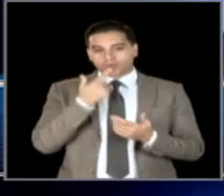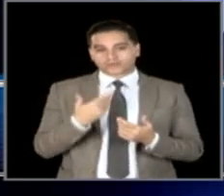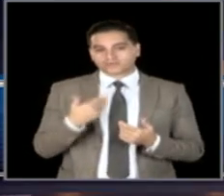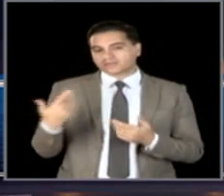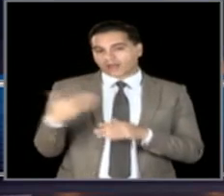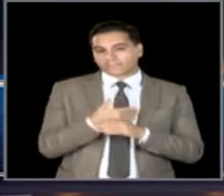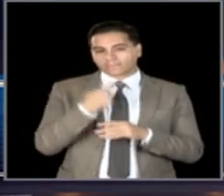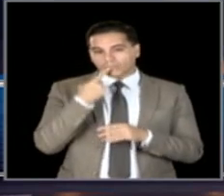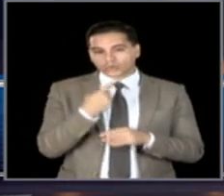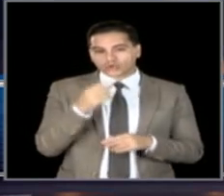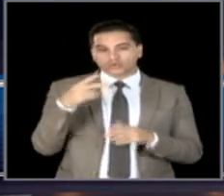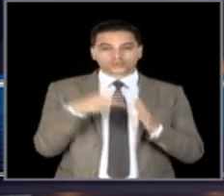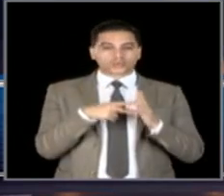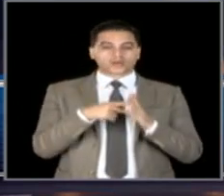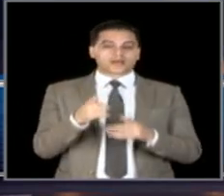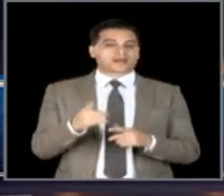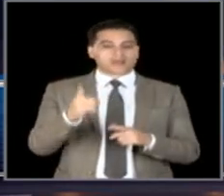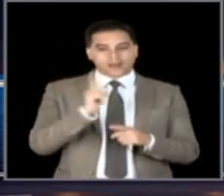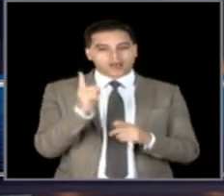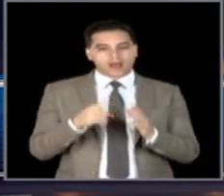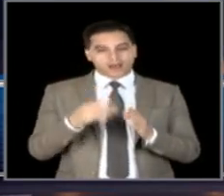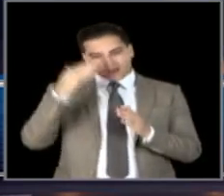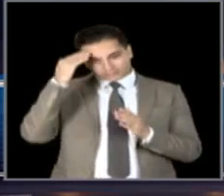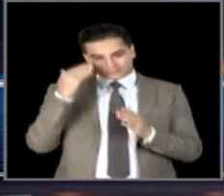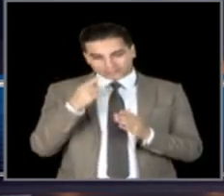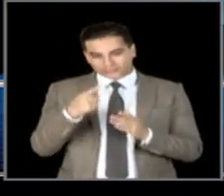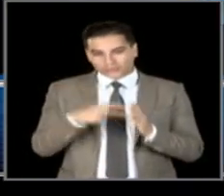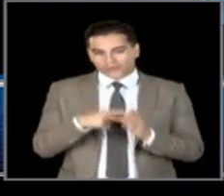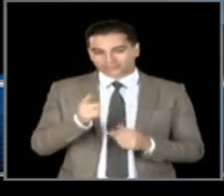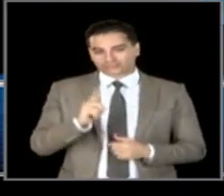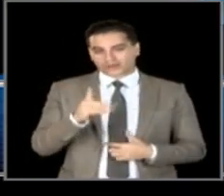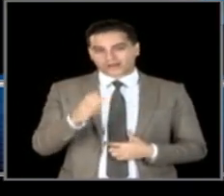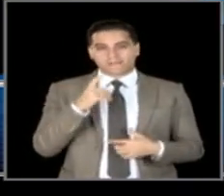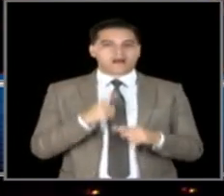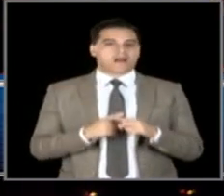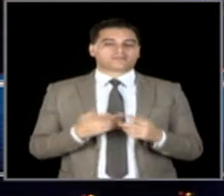سوريا سوريا للاسف الشديد اجابه